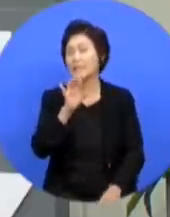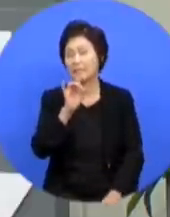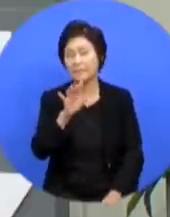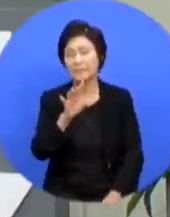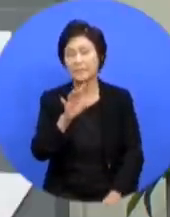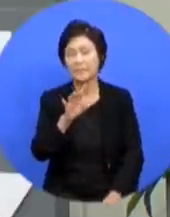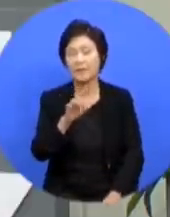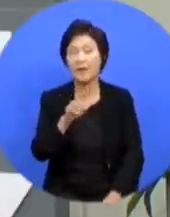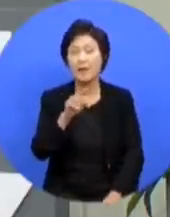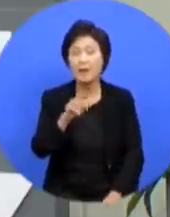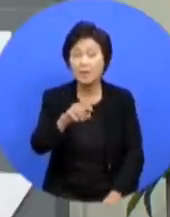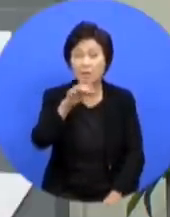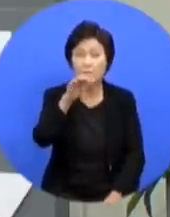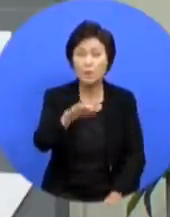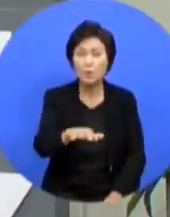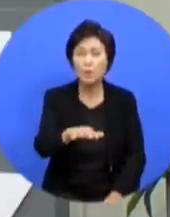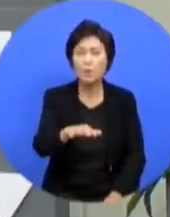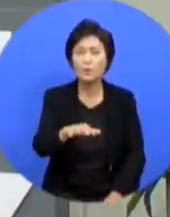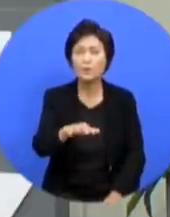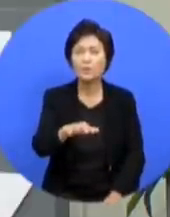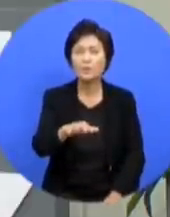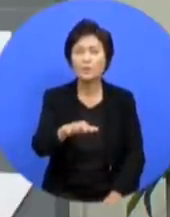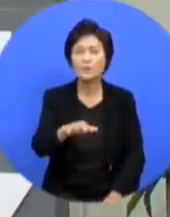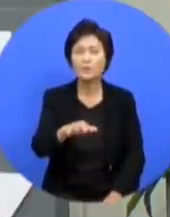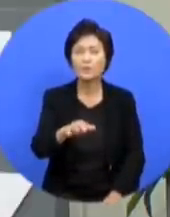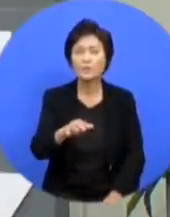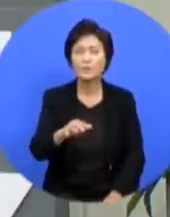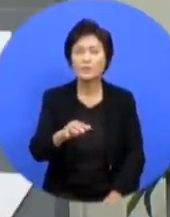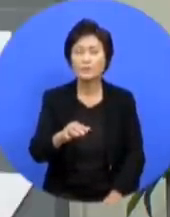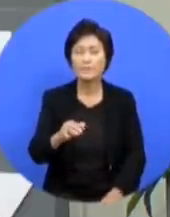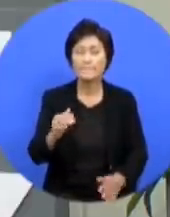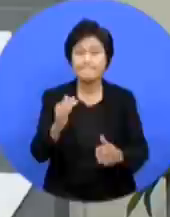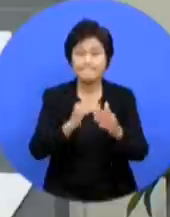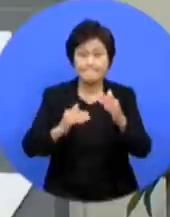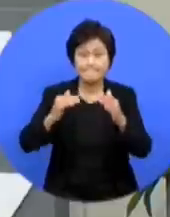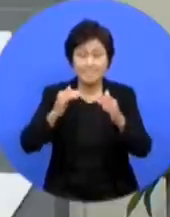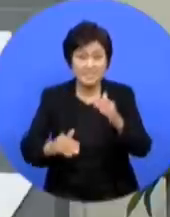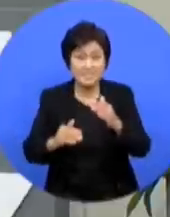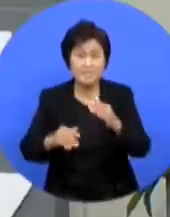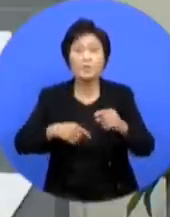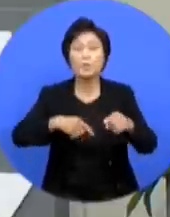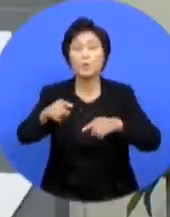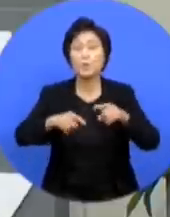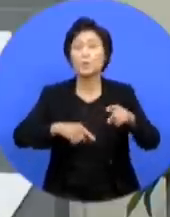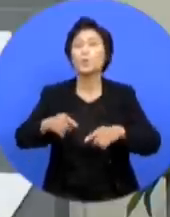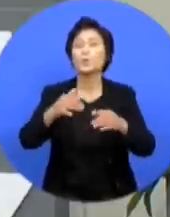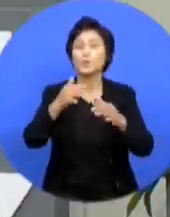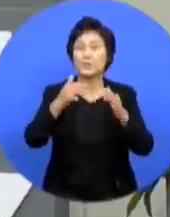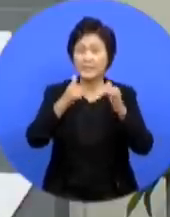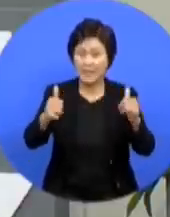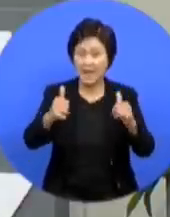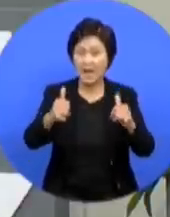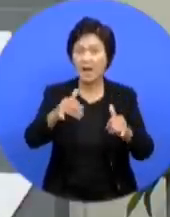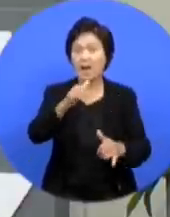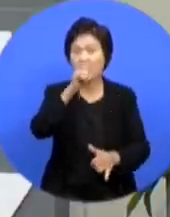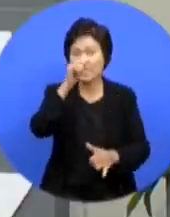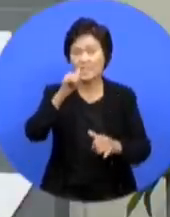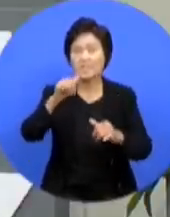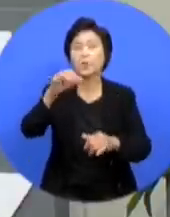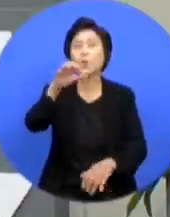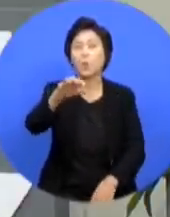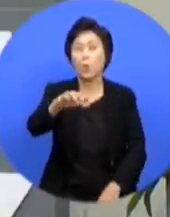백두혈통 주체 사상의 절대 통치자 우상화된 국가와 거기에